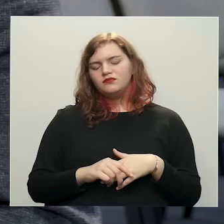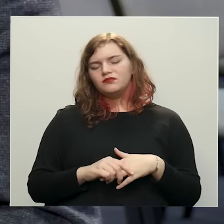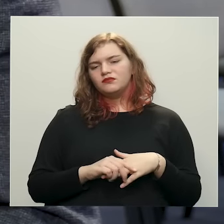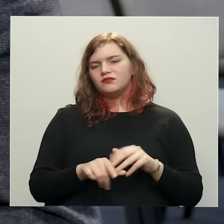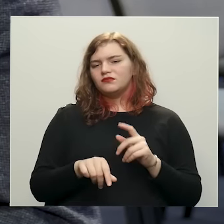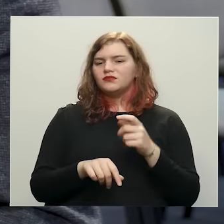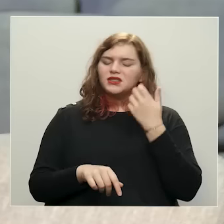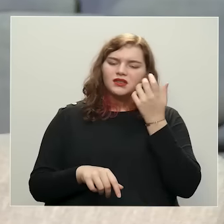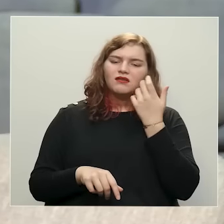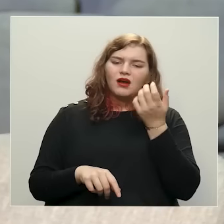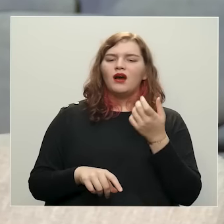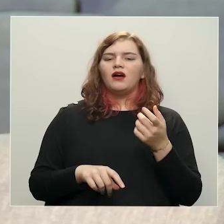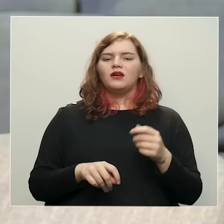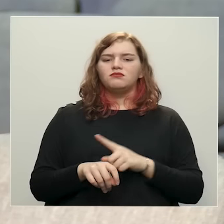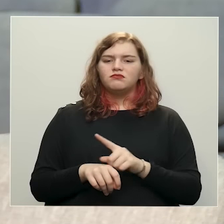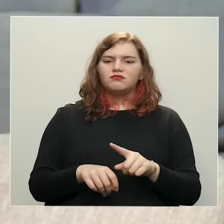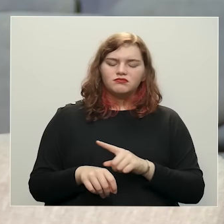din